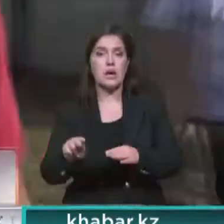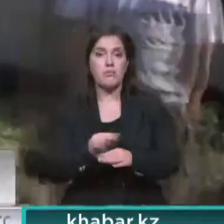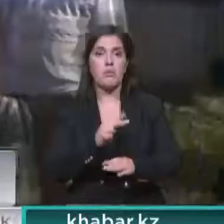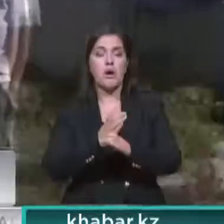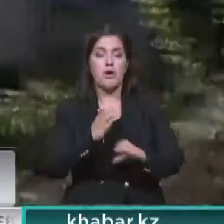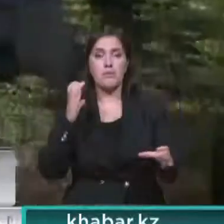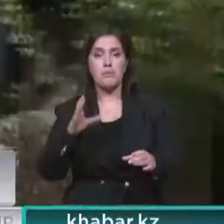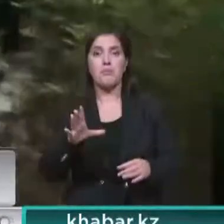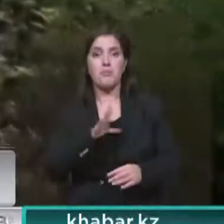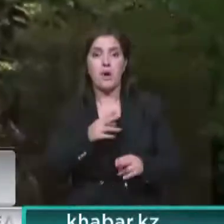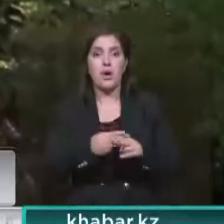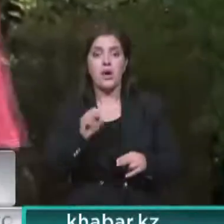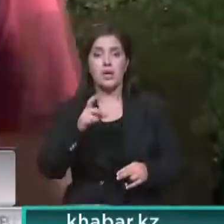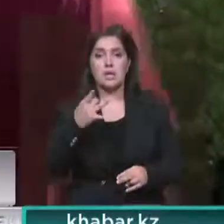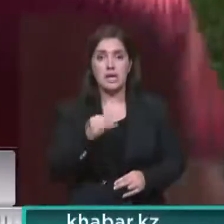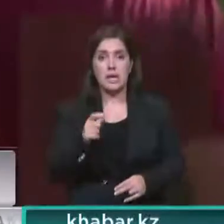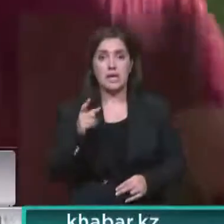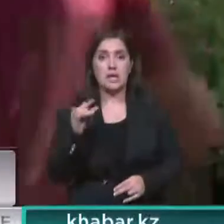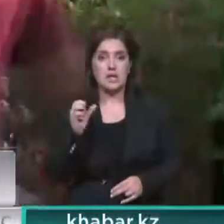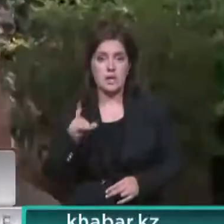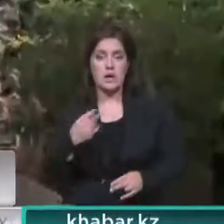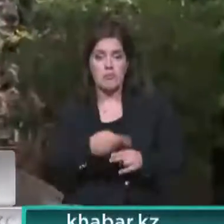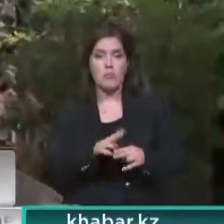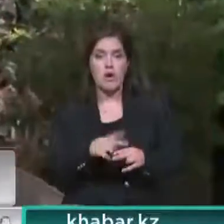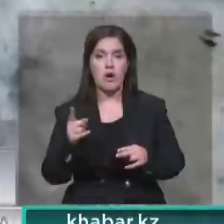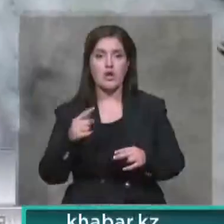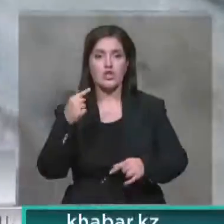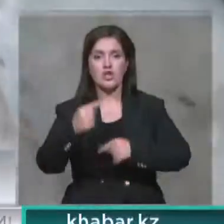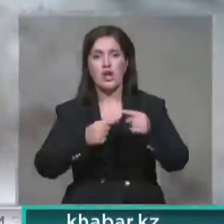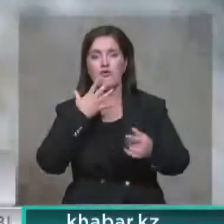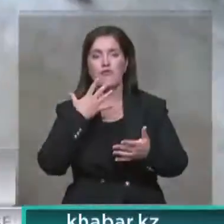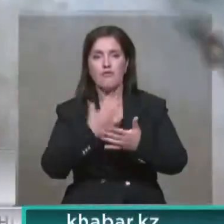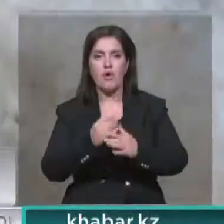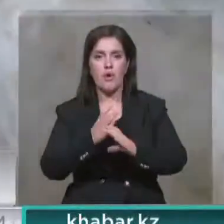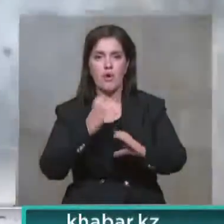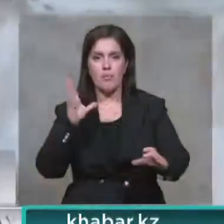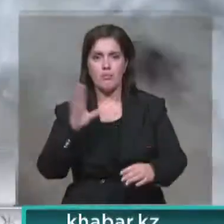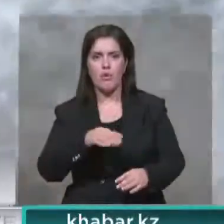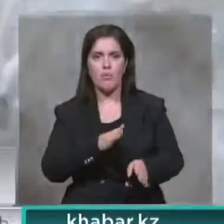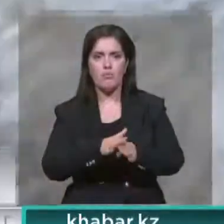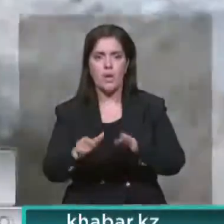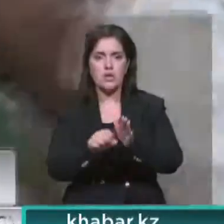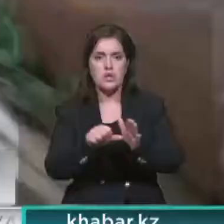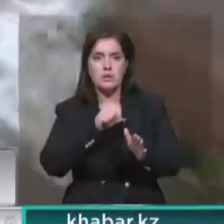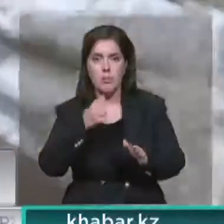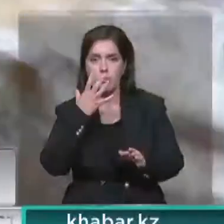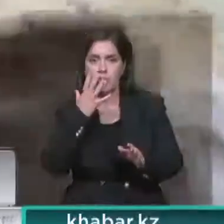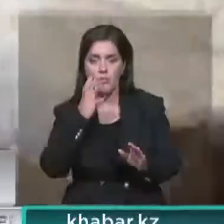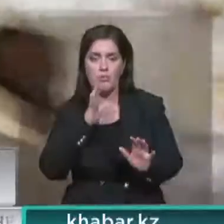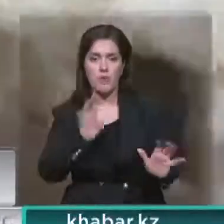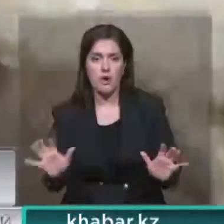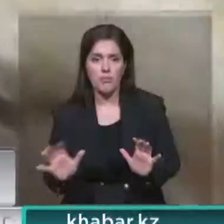сетей теплоснабжения. Андрей Эйхнер разрешил пустить трубу через свой огород. В итоге потом сам всю зиму их и утеплял, чтобы